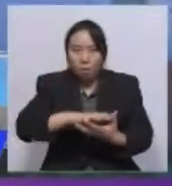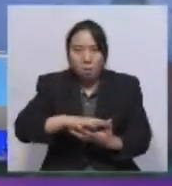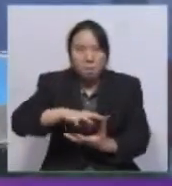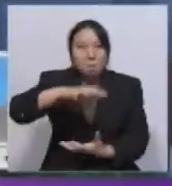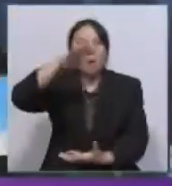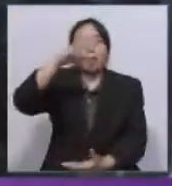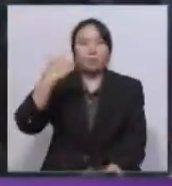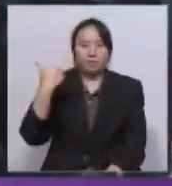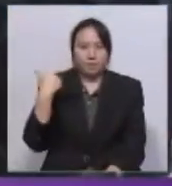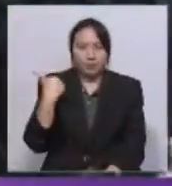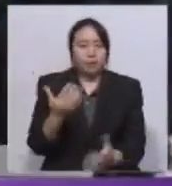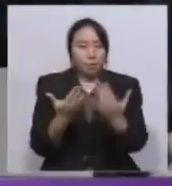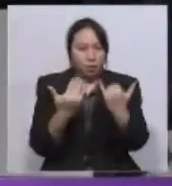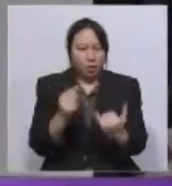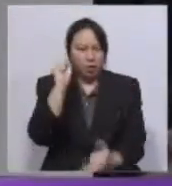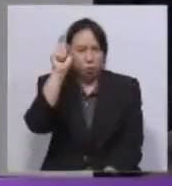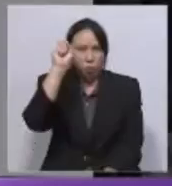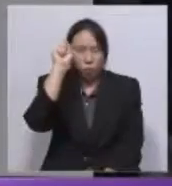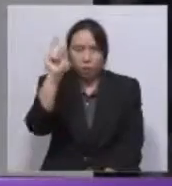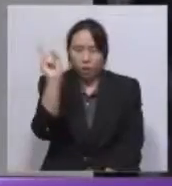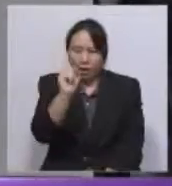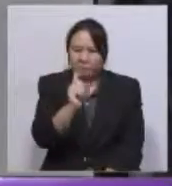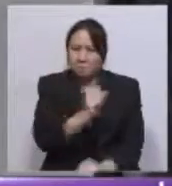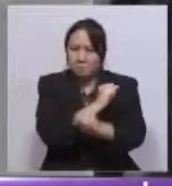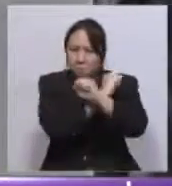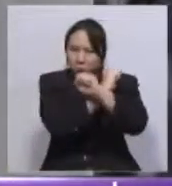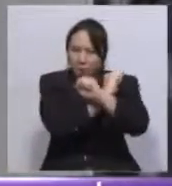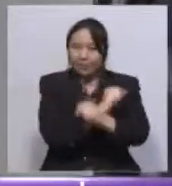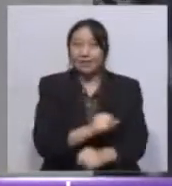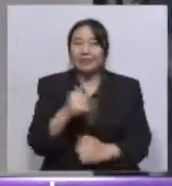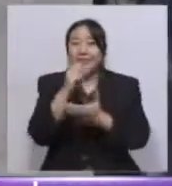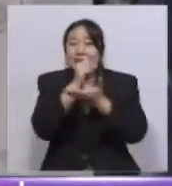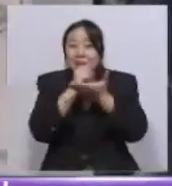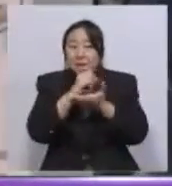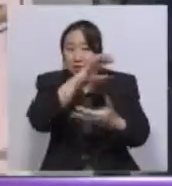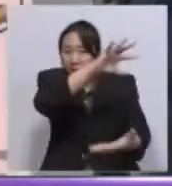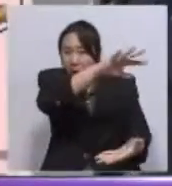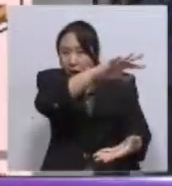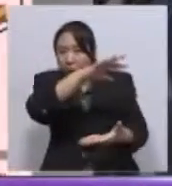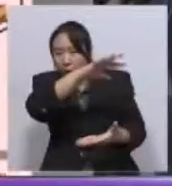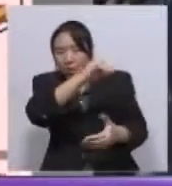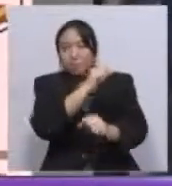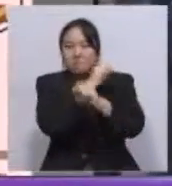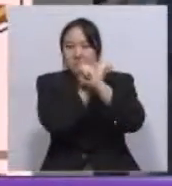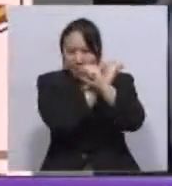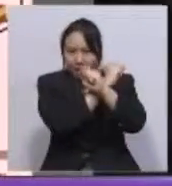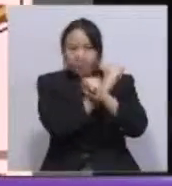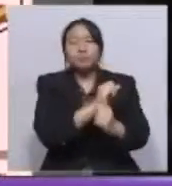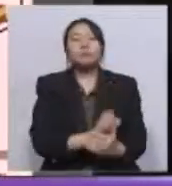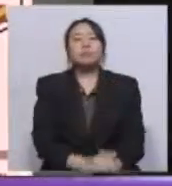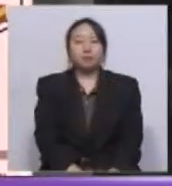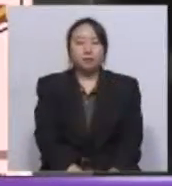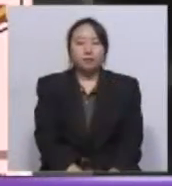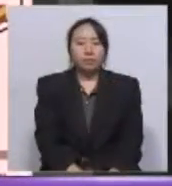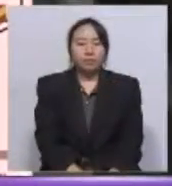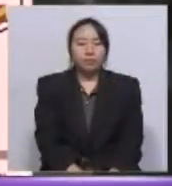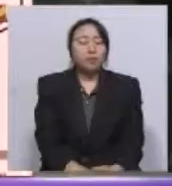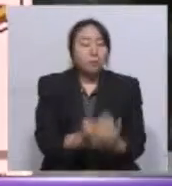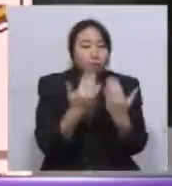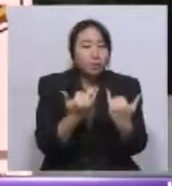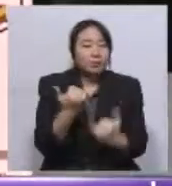การเร่งด่วนก็คือสกัดกั้นยาเสพติดที่จะเข้ามาในประเทศให้มากที่สุดนะครับเร